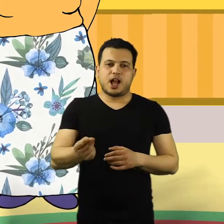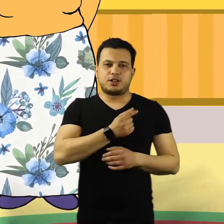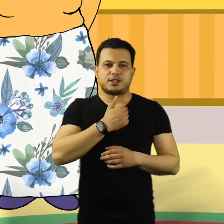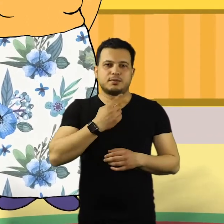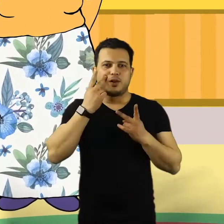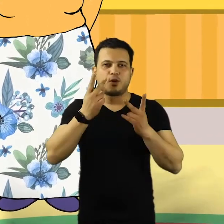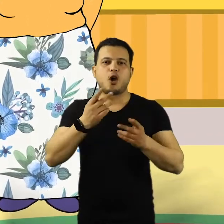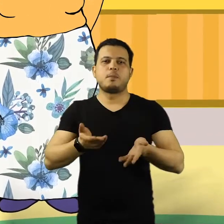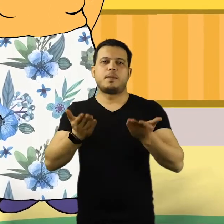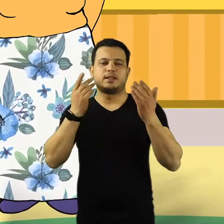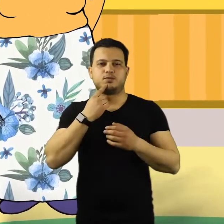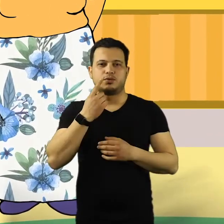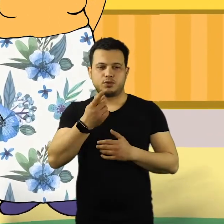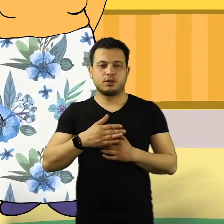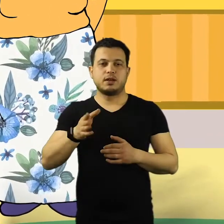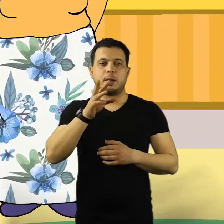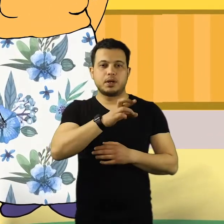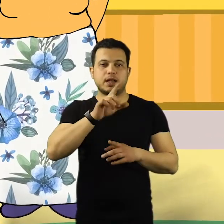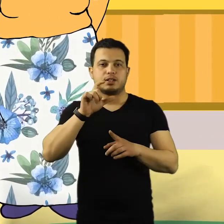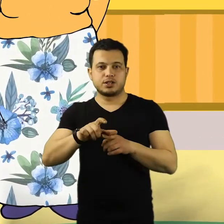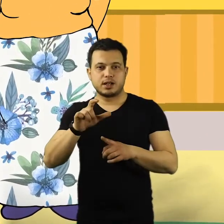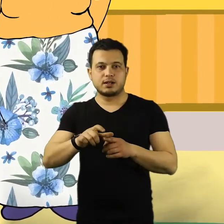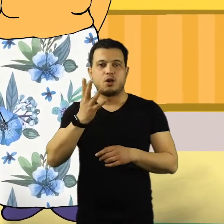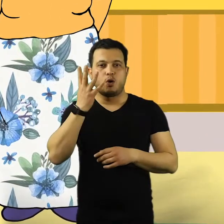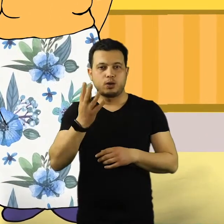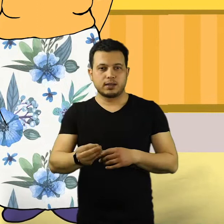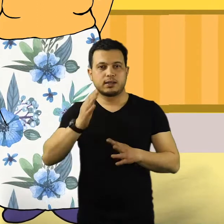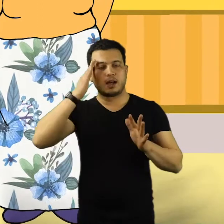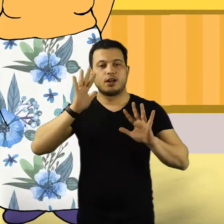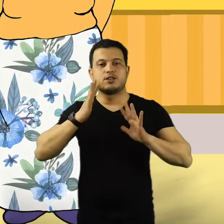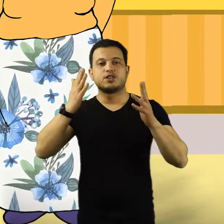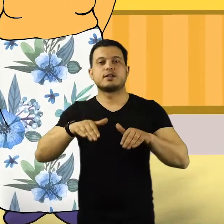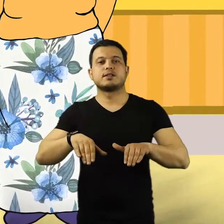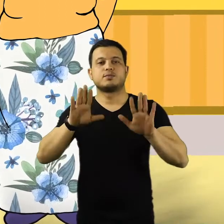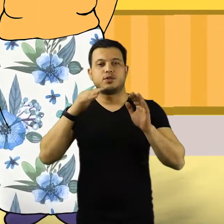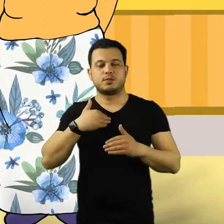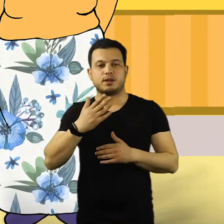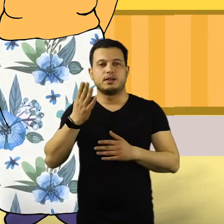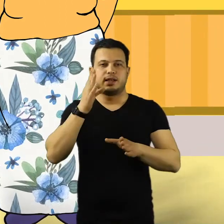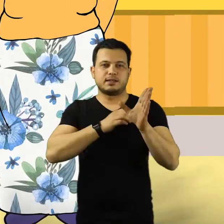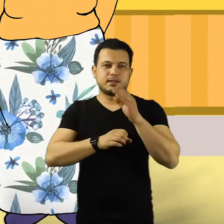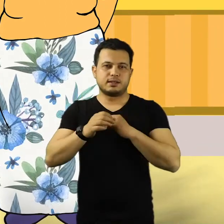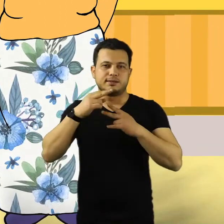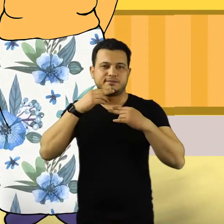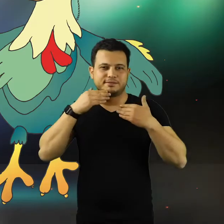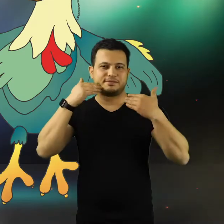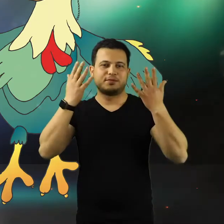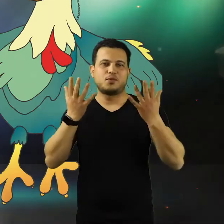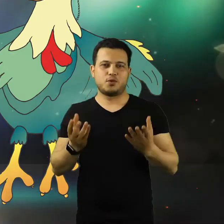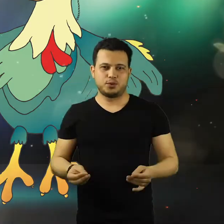tüm masalım Pınar ile Çınar olanlara artık şaşırmıyor, muzipçe gülüyorlardı